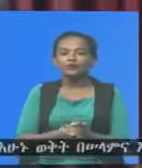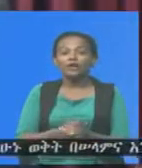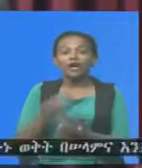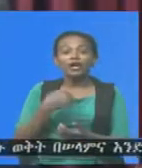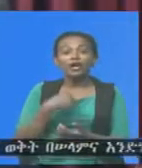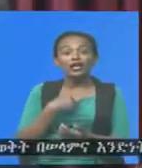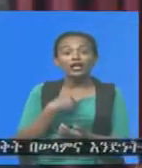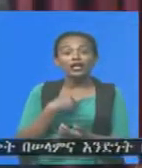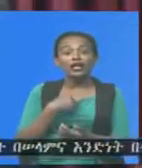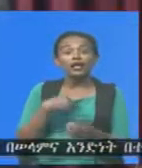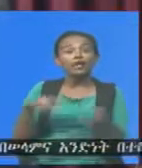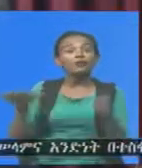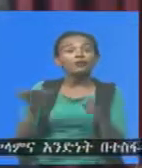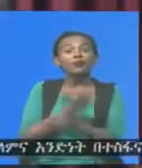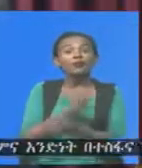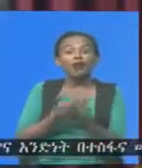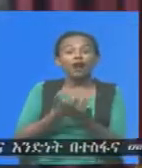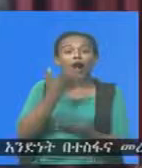ለኔ በቂ ሀብት አለኝ